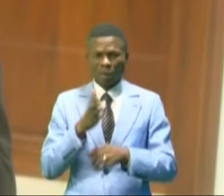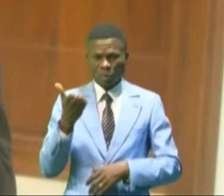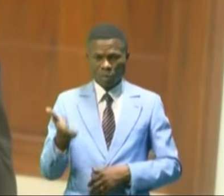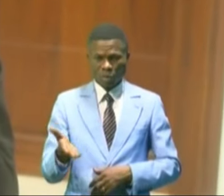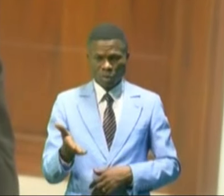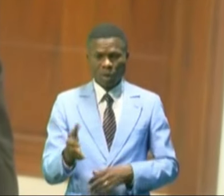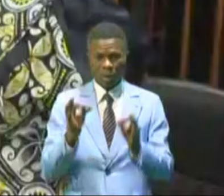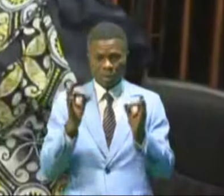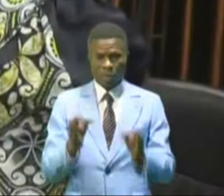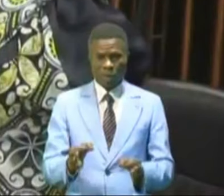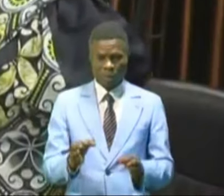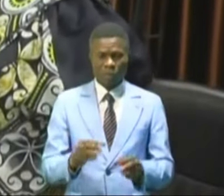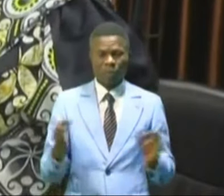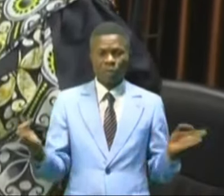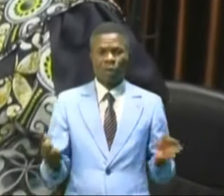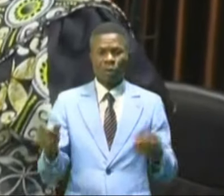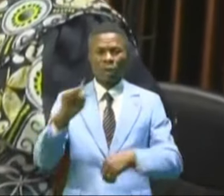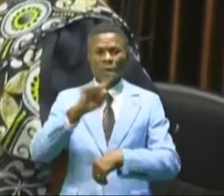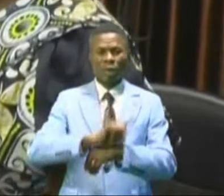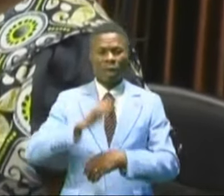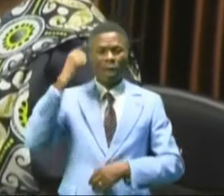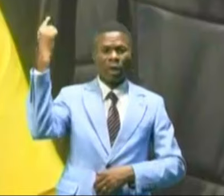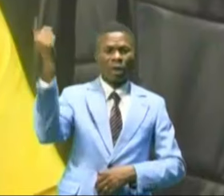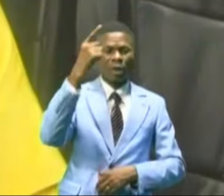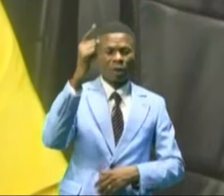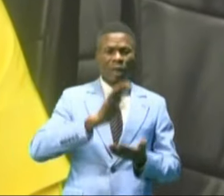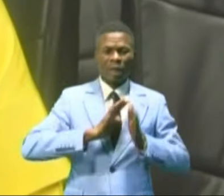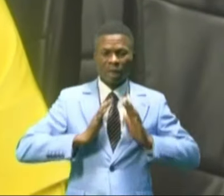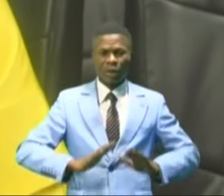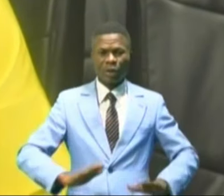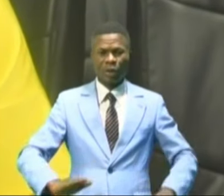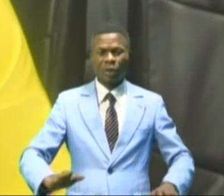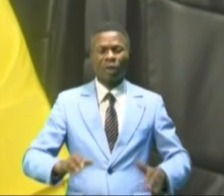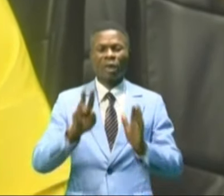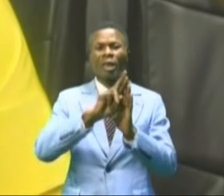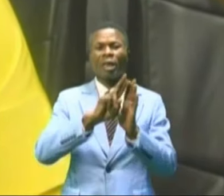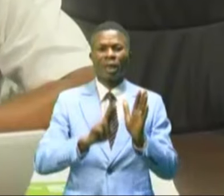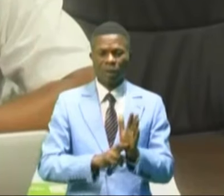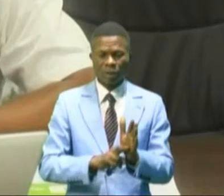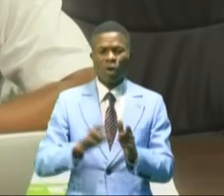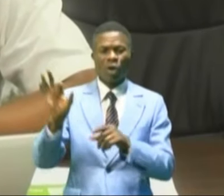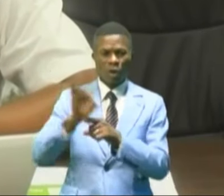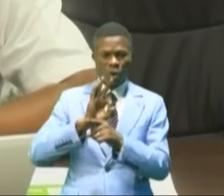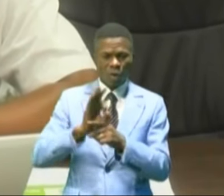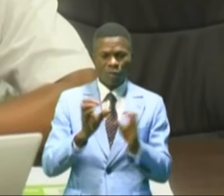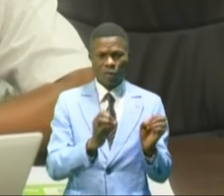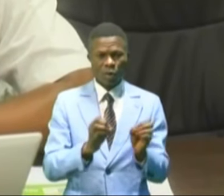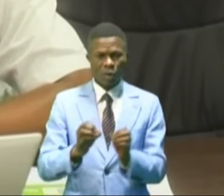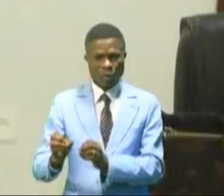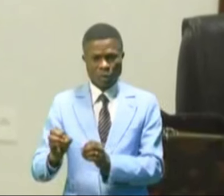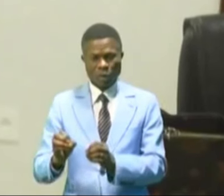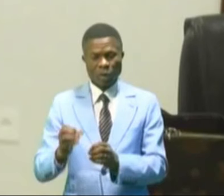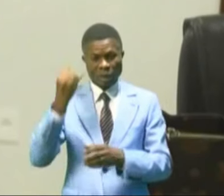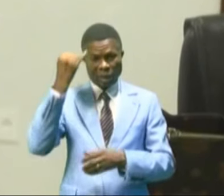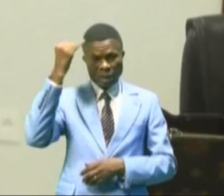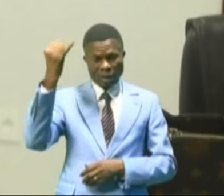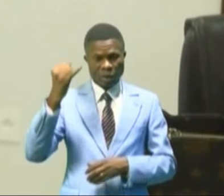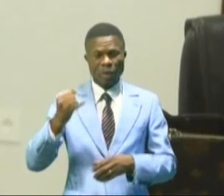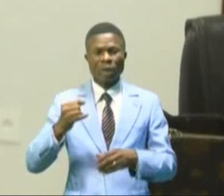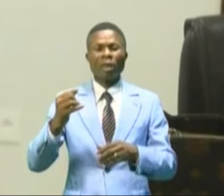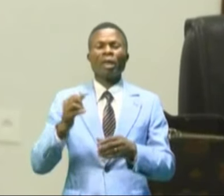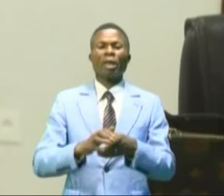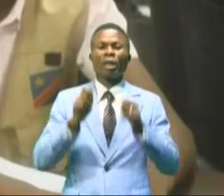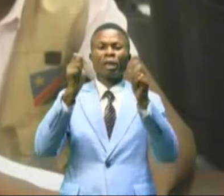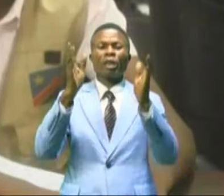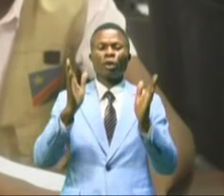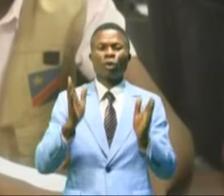En prélude de la célébration de la Journée mondiale de l'hygiène menstruelle, une séance d'information a été organisée à l'attention des professionnels des